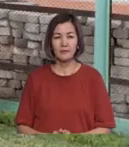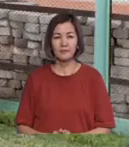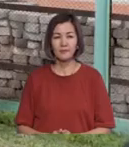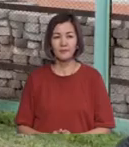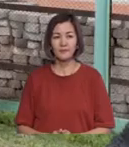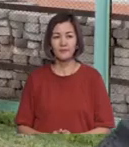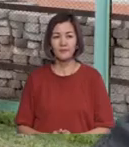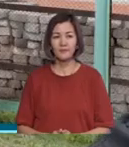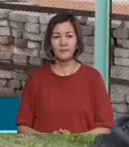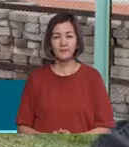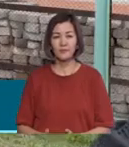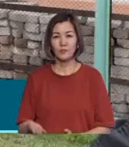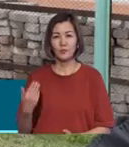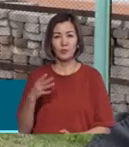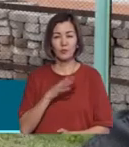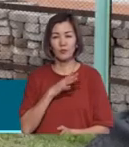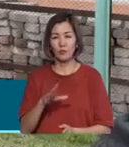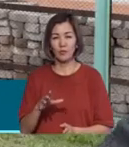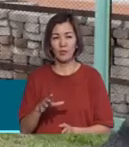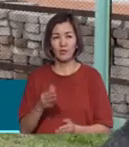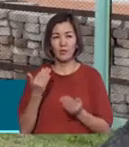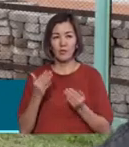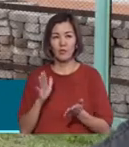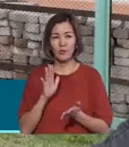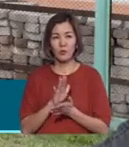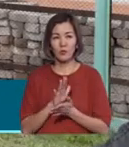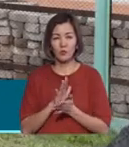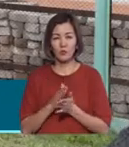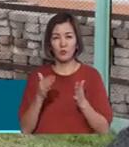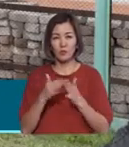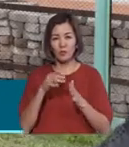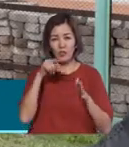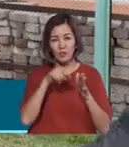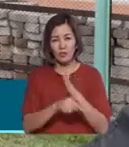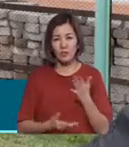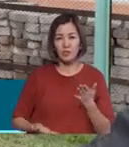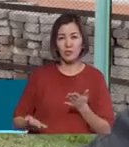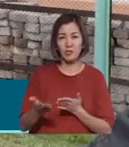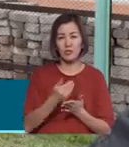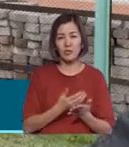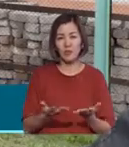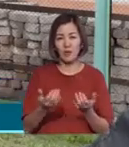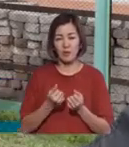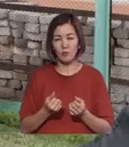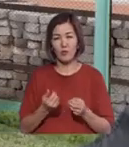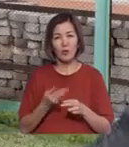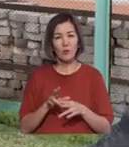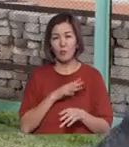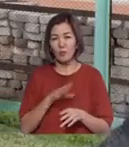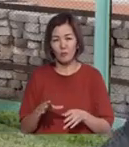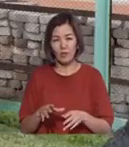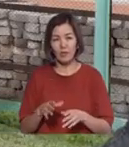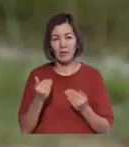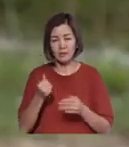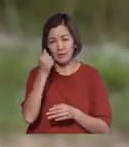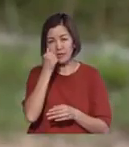Бұндай нәрсе бұрын соңды болмаған. Қоқысты қазір үйге кіріп алу деген нәрсе болмаған. Ол енді өте рахмет жігіттерге. Ол